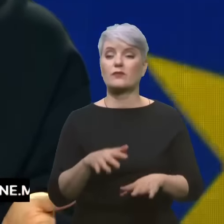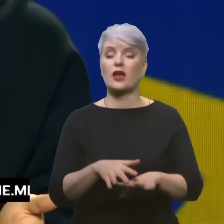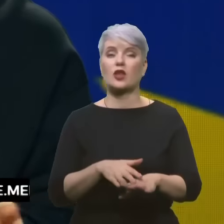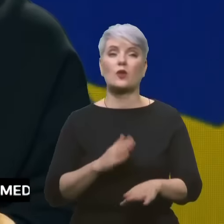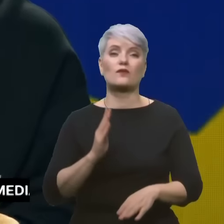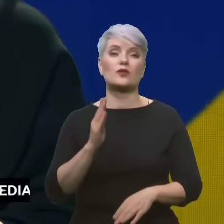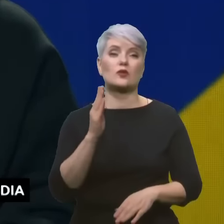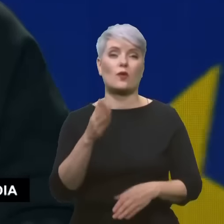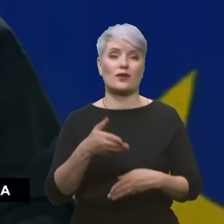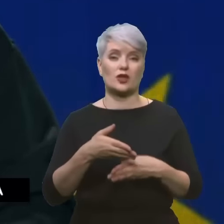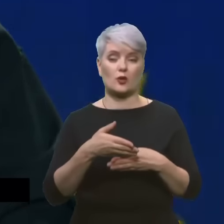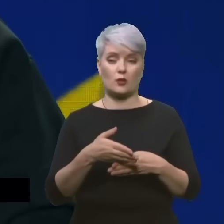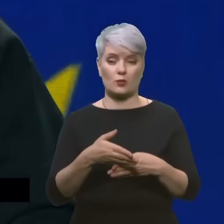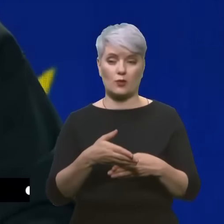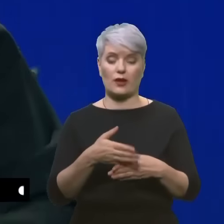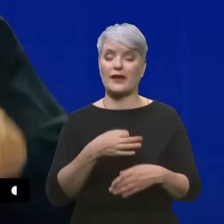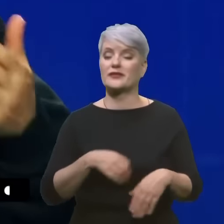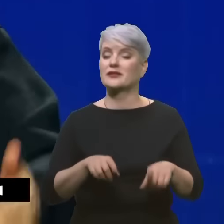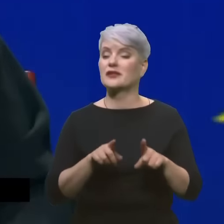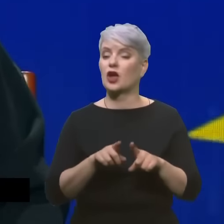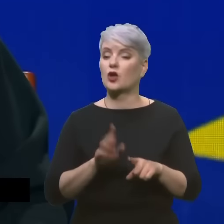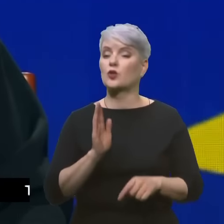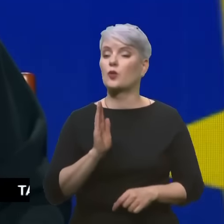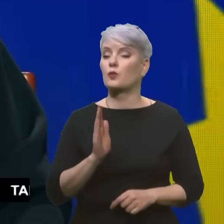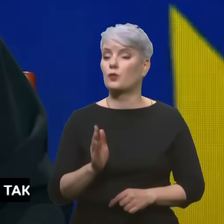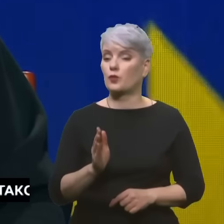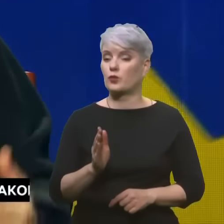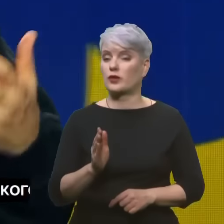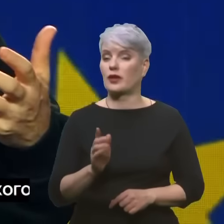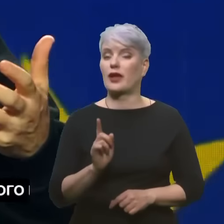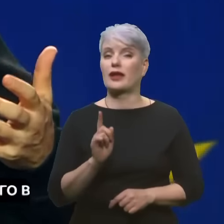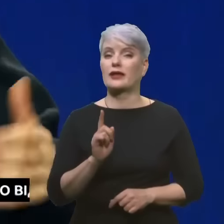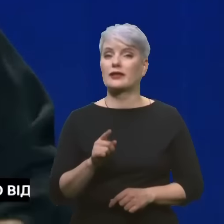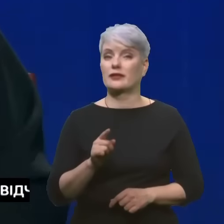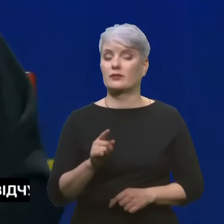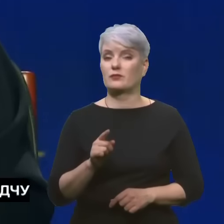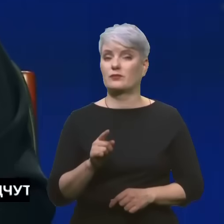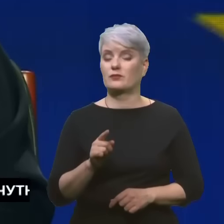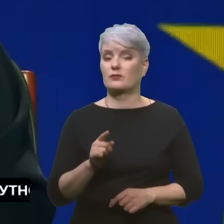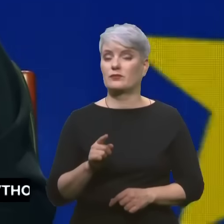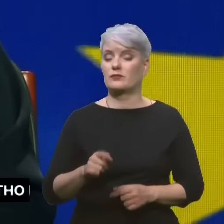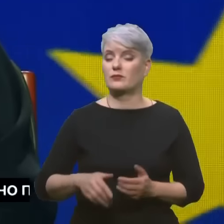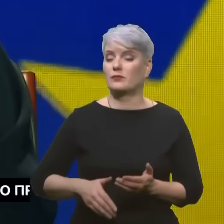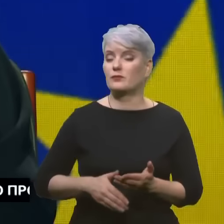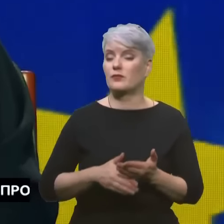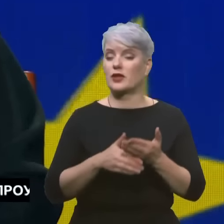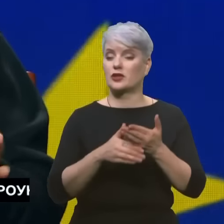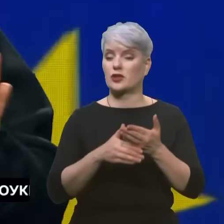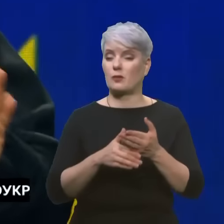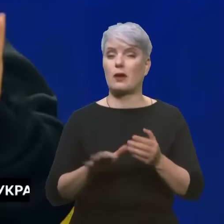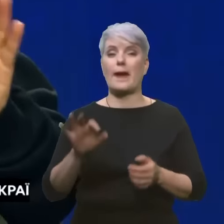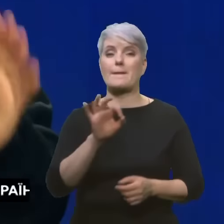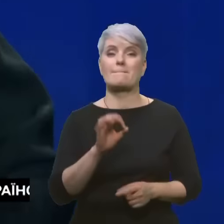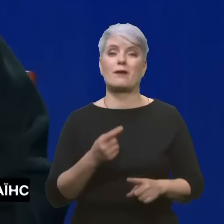довгострокова допомога, я думаю, все одно буде тим плечем, про який ви запитали,